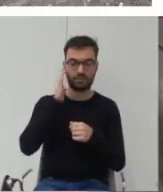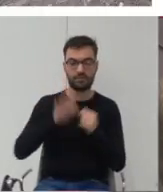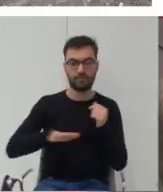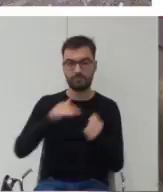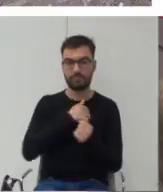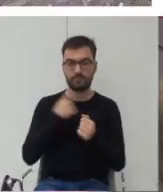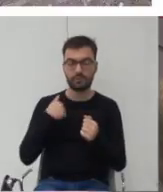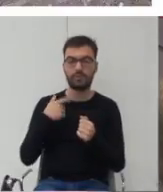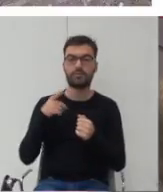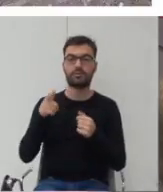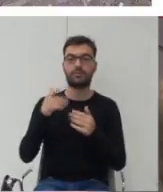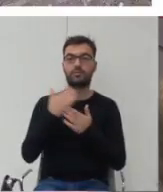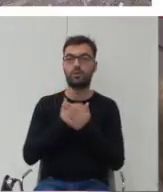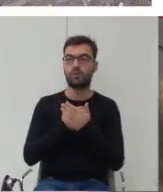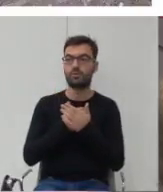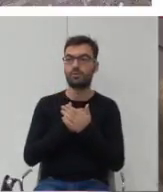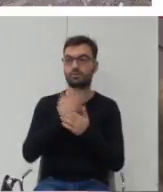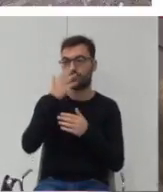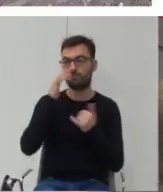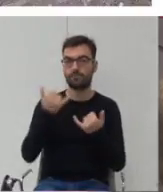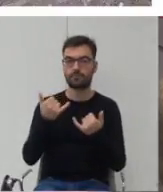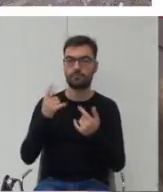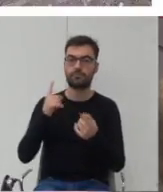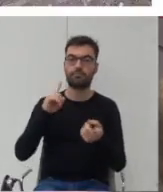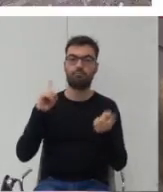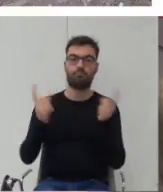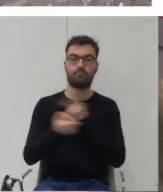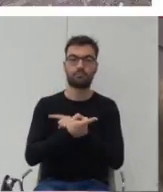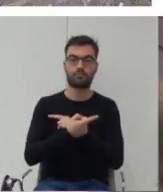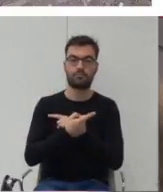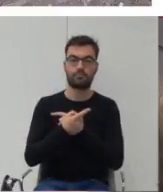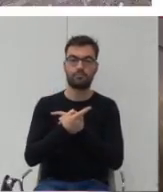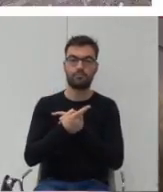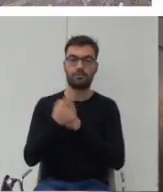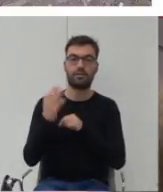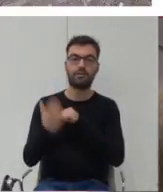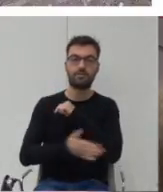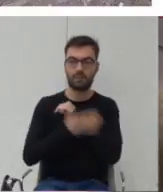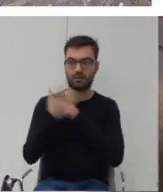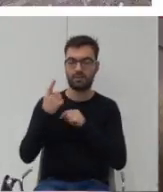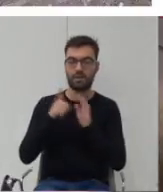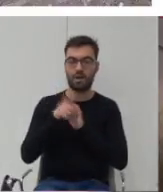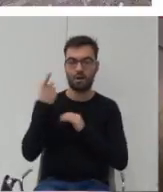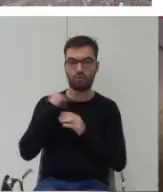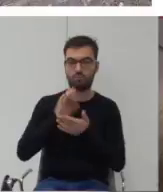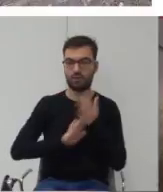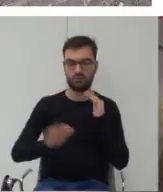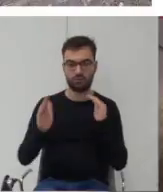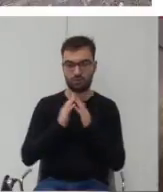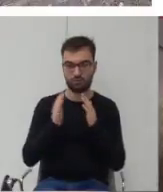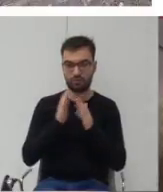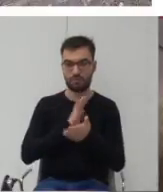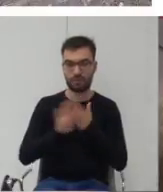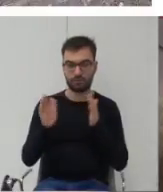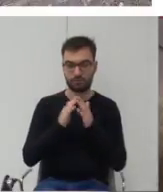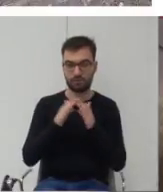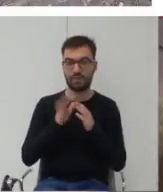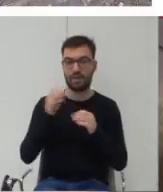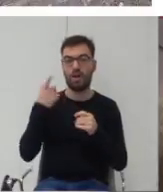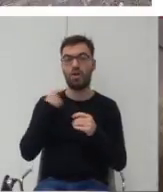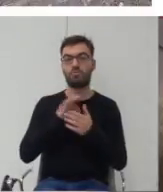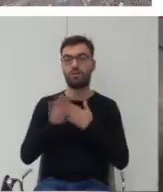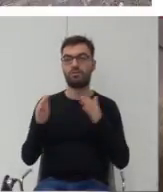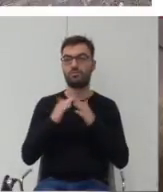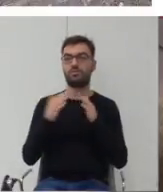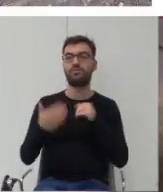w Polsce. To jest program, który jakby polega na trochę odwróceniu kolejności wsparcia dla osób bezdomnych. Bo teraz jest wsparcie dla